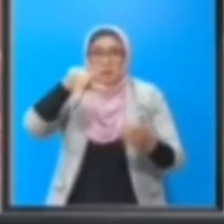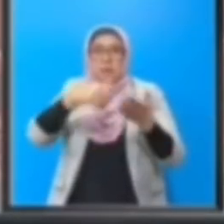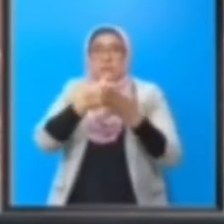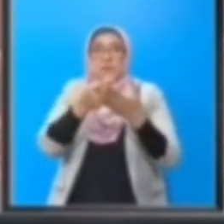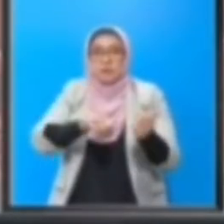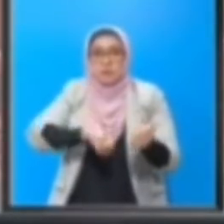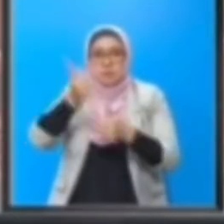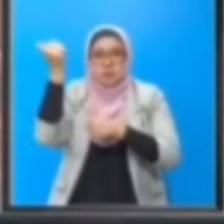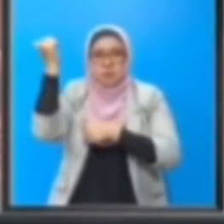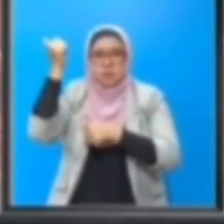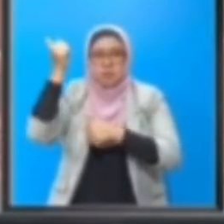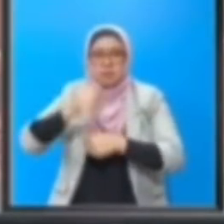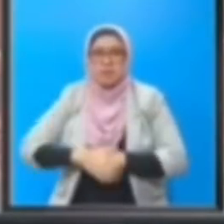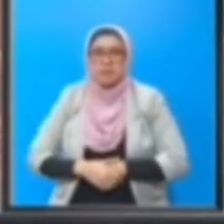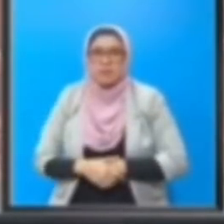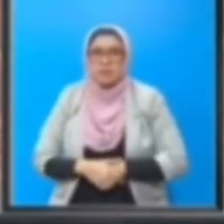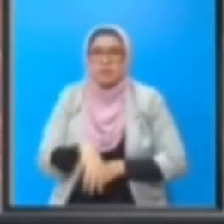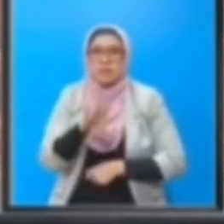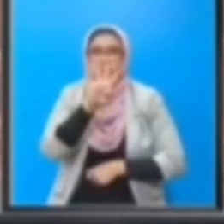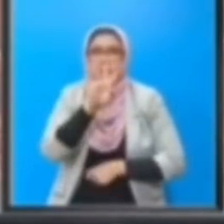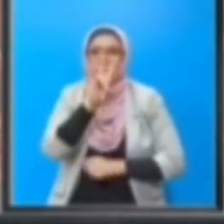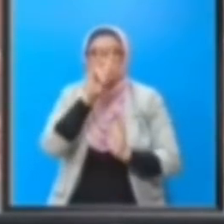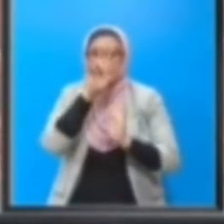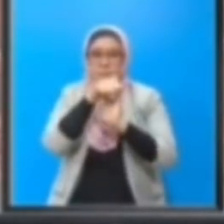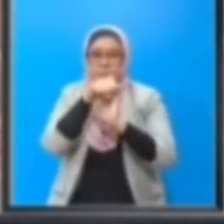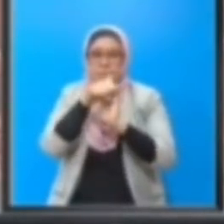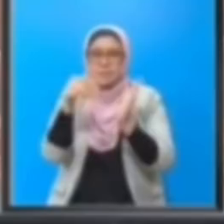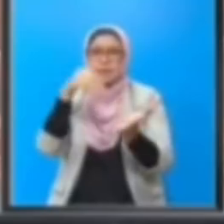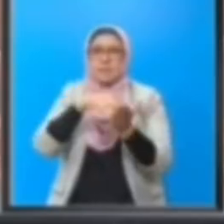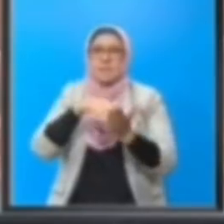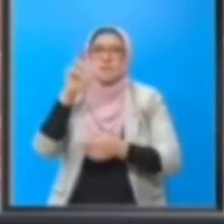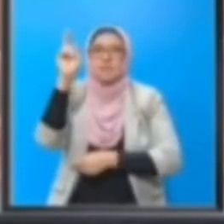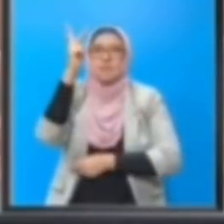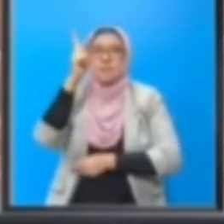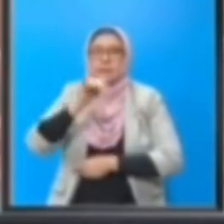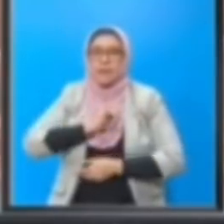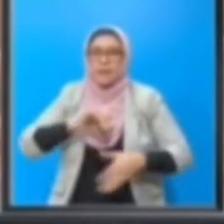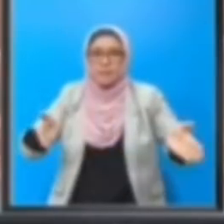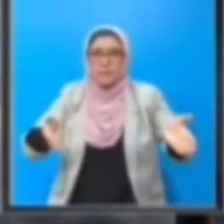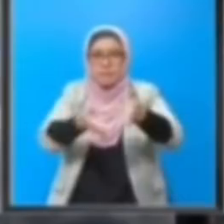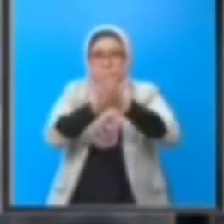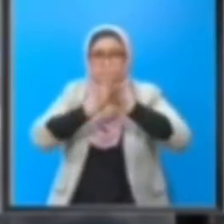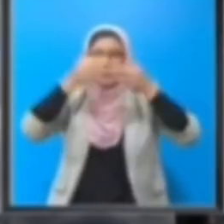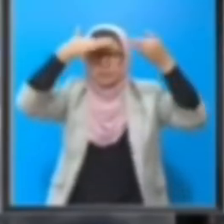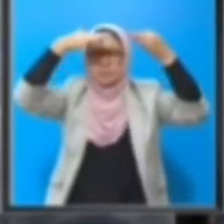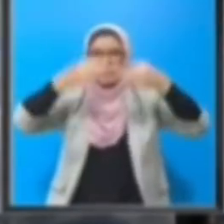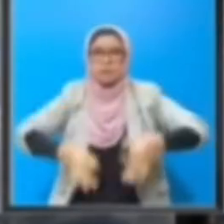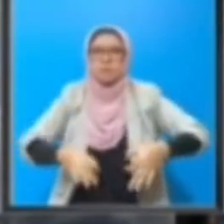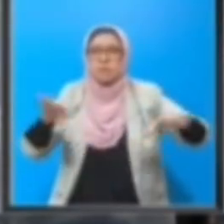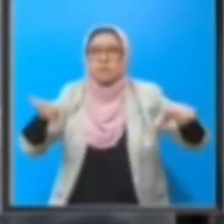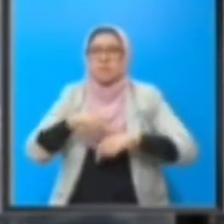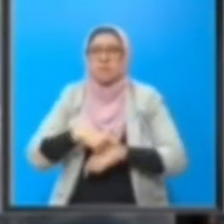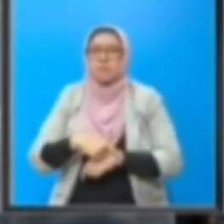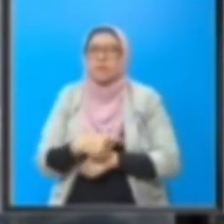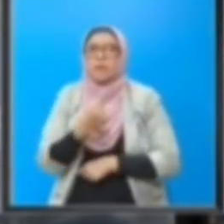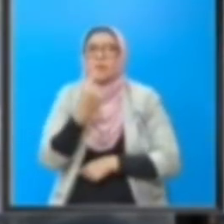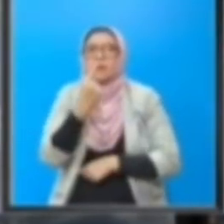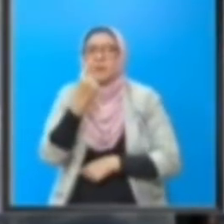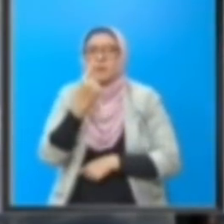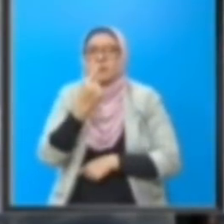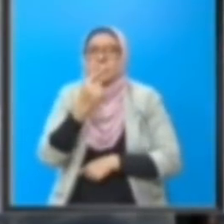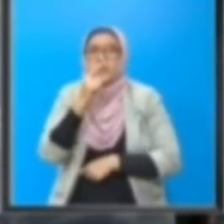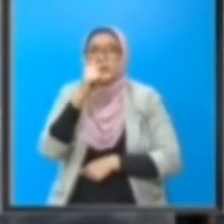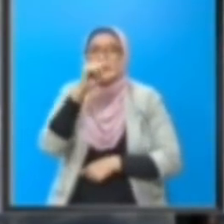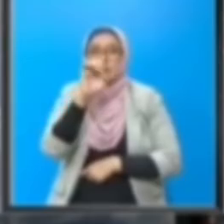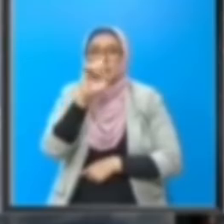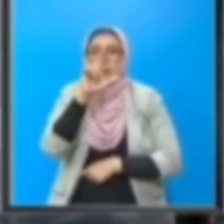Sila, 47 saat saja lagi. Ya, Dato' Speaker, saya minta satu keputusan dibuat. Peraturan Mesyuarat. Tasik Gelugok minta